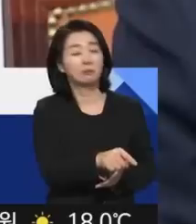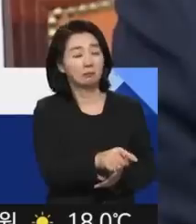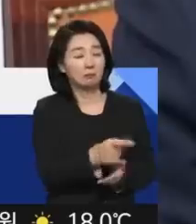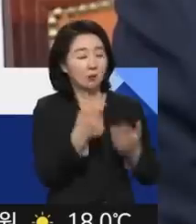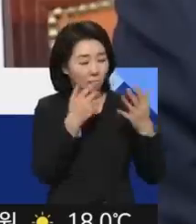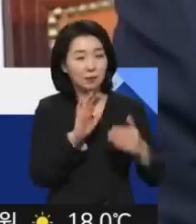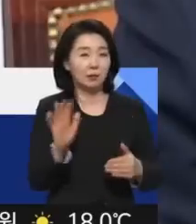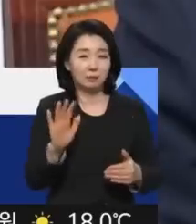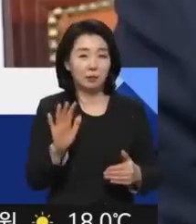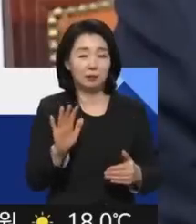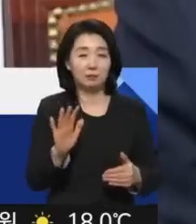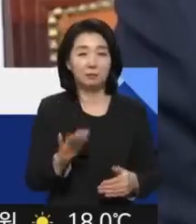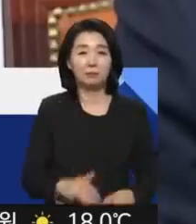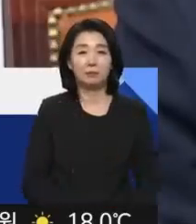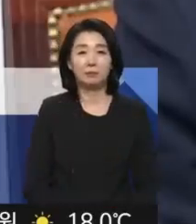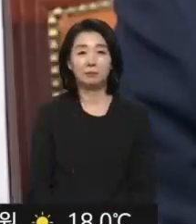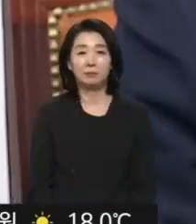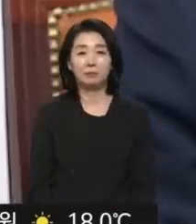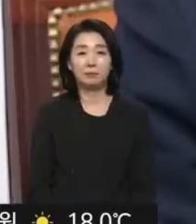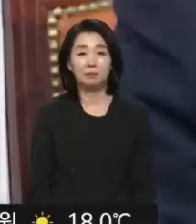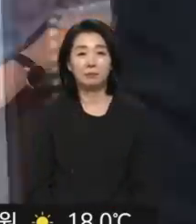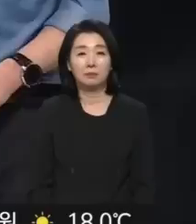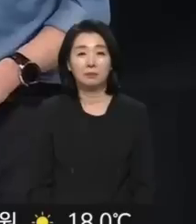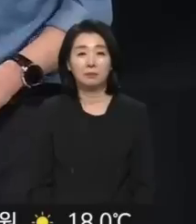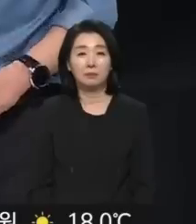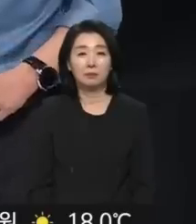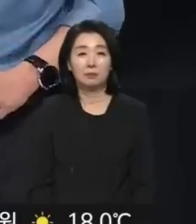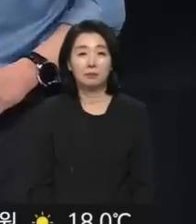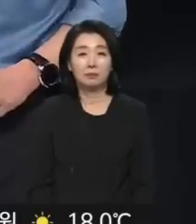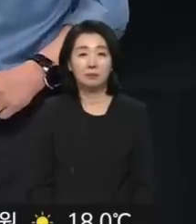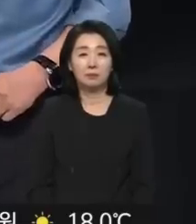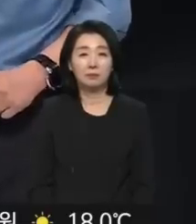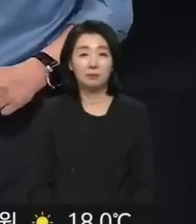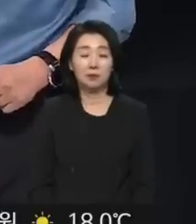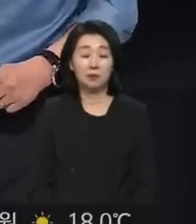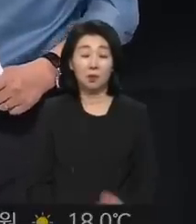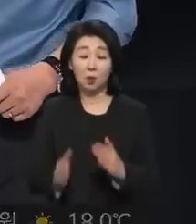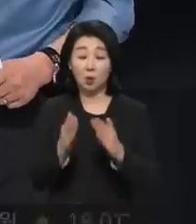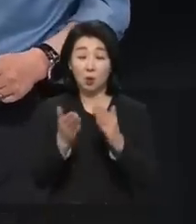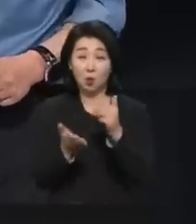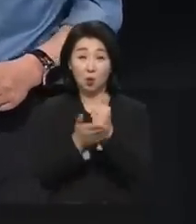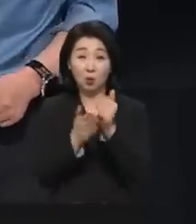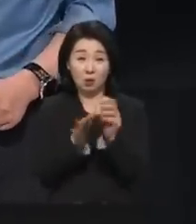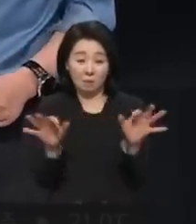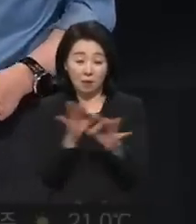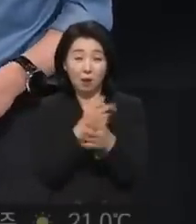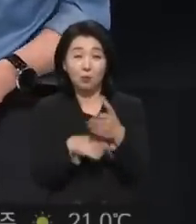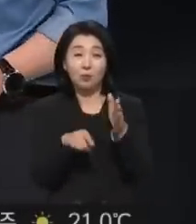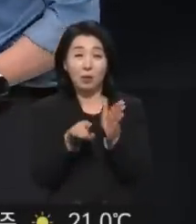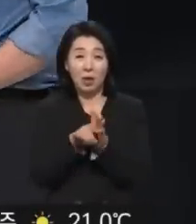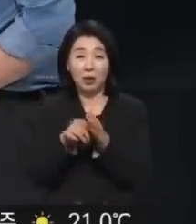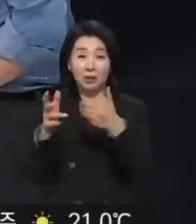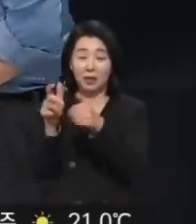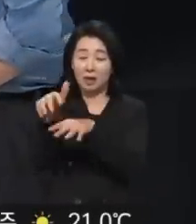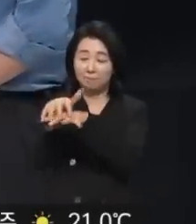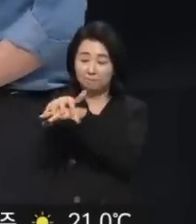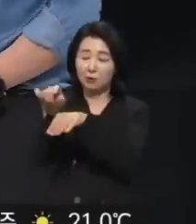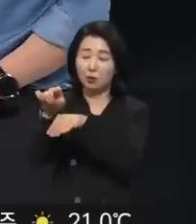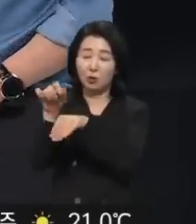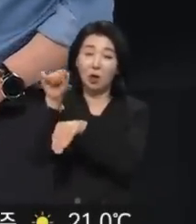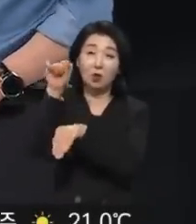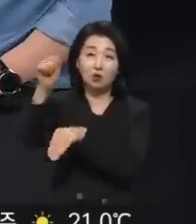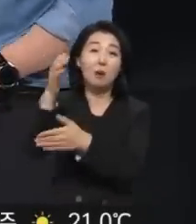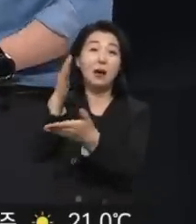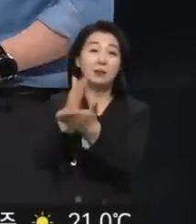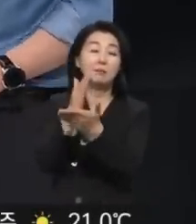분명히 밝혀드립니다. 물갈이 공천을 위해 당 지도부가 먼저 불출마 선언을